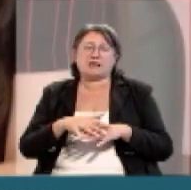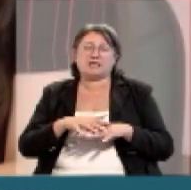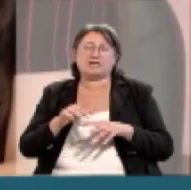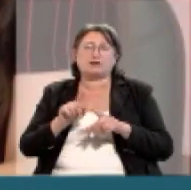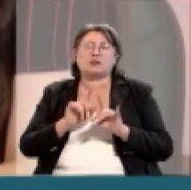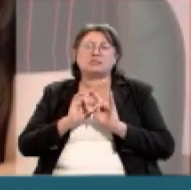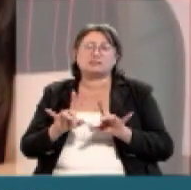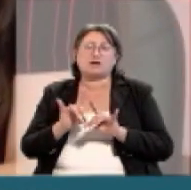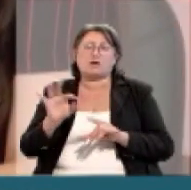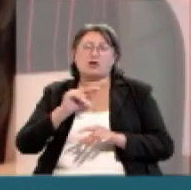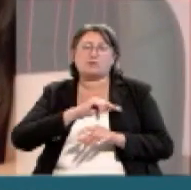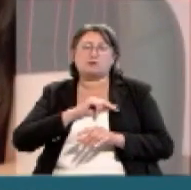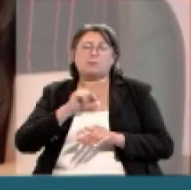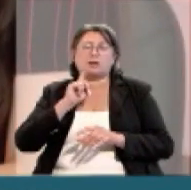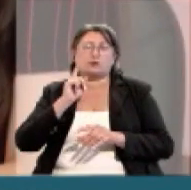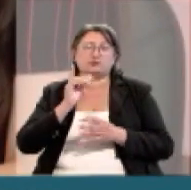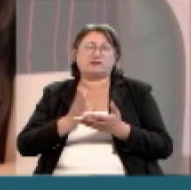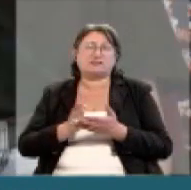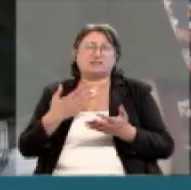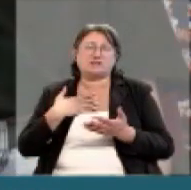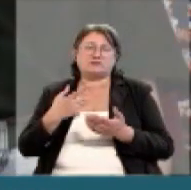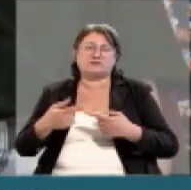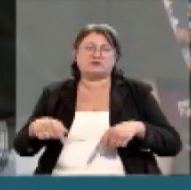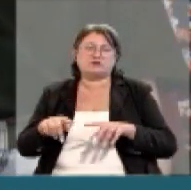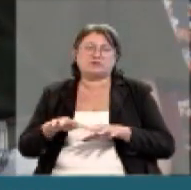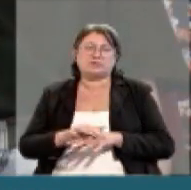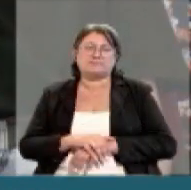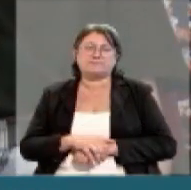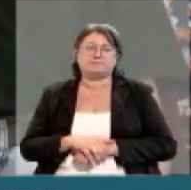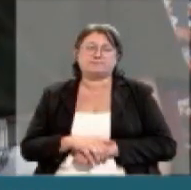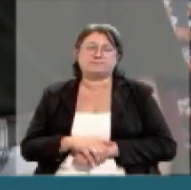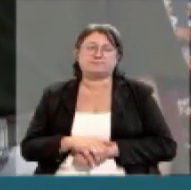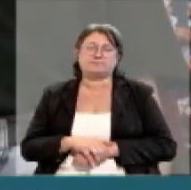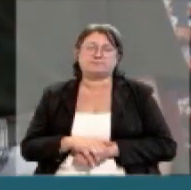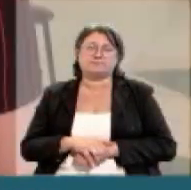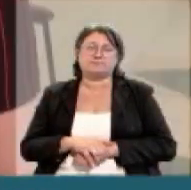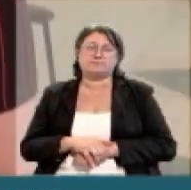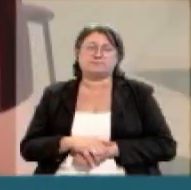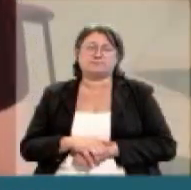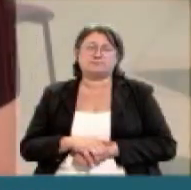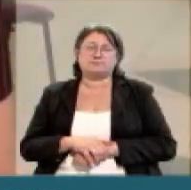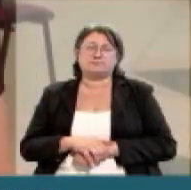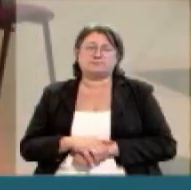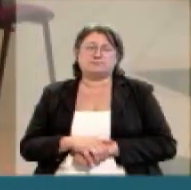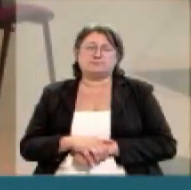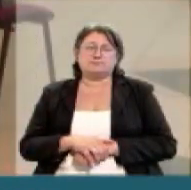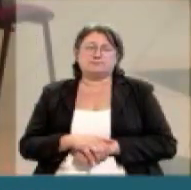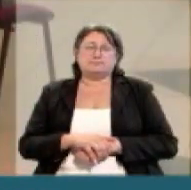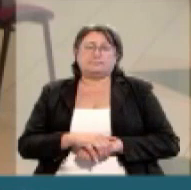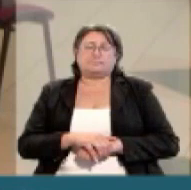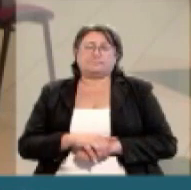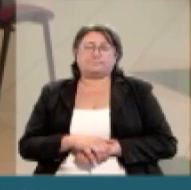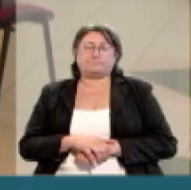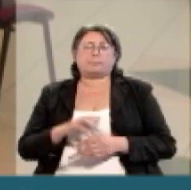оңтүстік Астанадағы жастар қозғалысының жұмысы туралы айтып берген Анна Тарасянның баяндамаларымен жалғасты. Открытие во всех 15